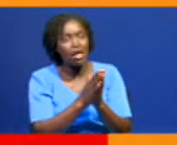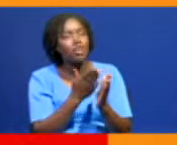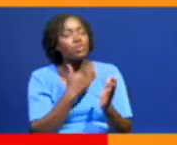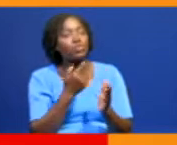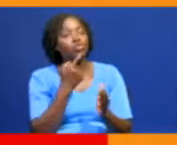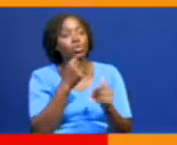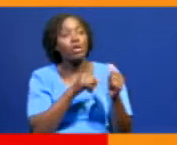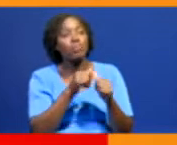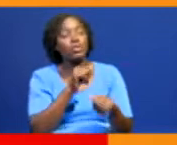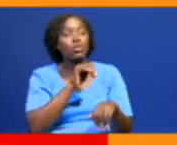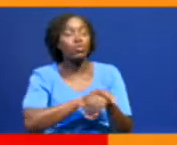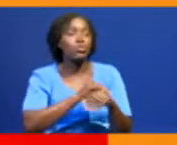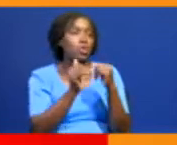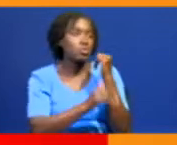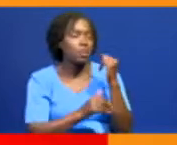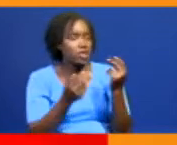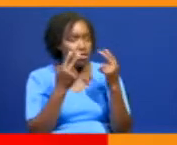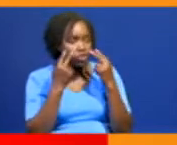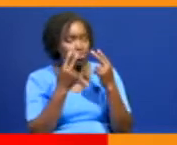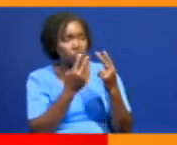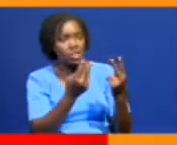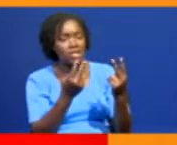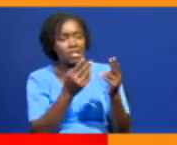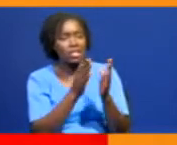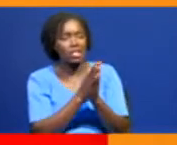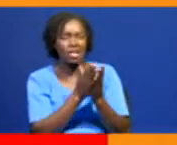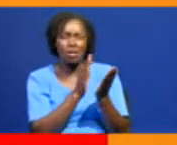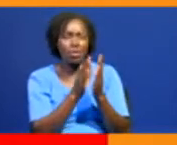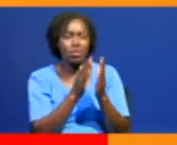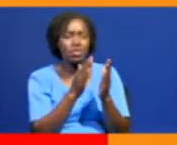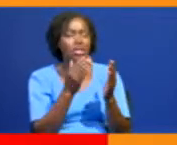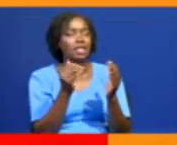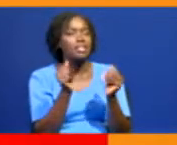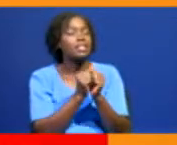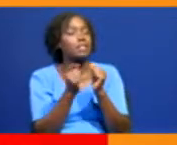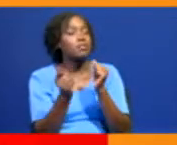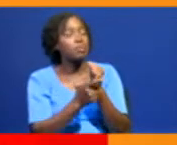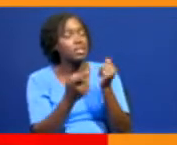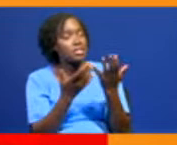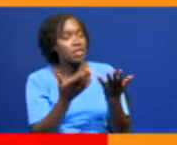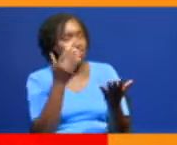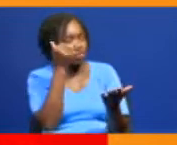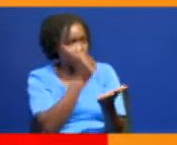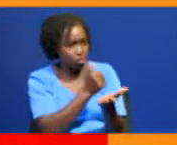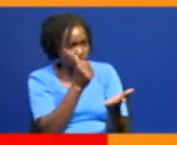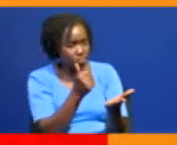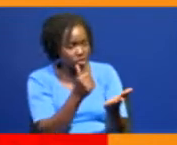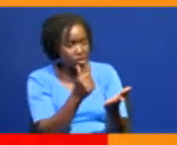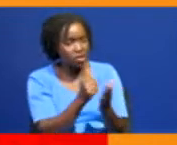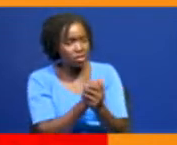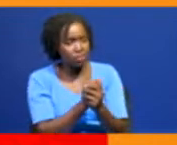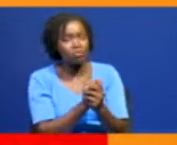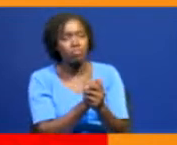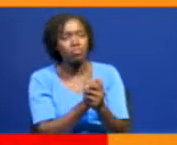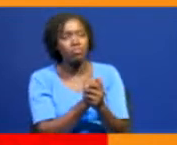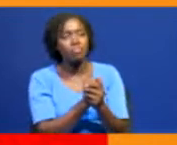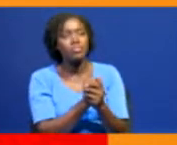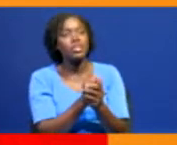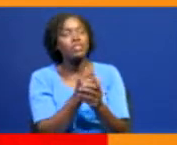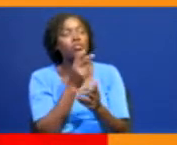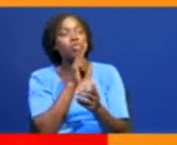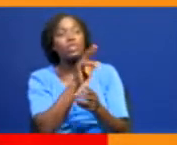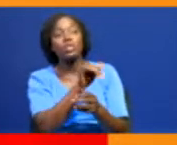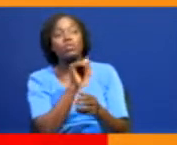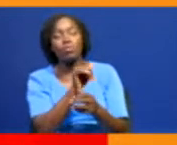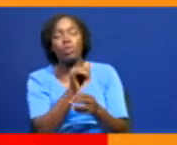mabaya ambayo yamewafikia katika kipindi hiki cha takriban pengine miezi 10 ya kuingia uongozini serikali kuu. Tumeona kulikuwa